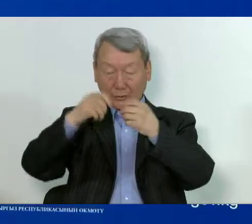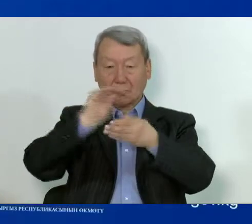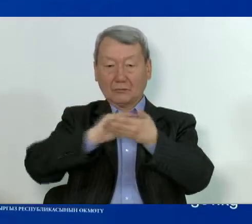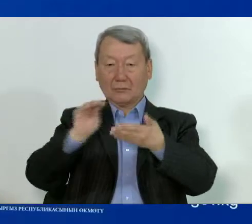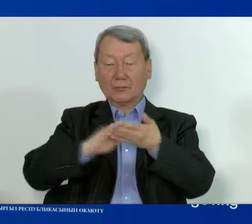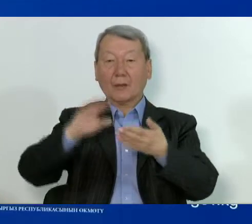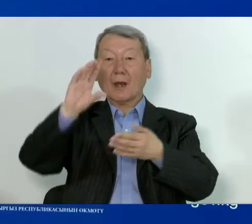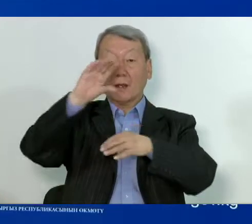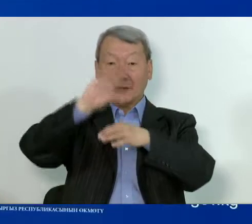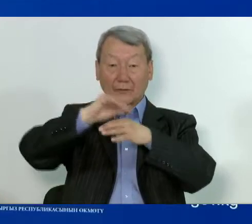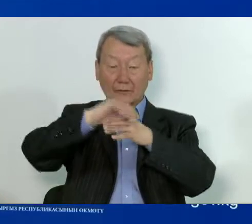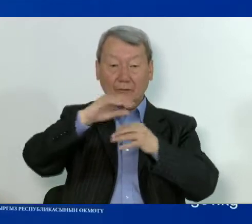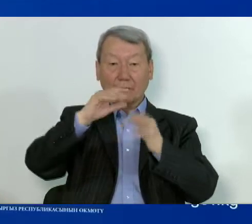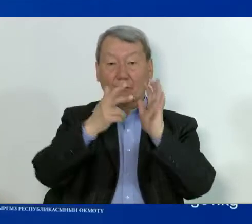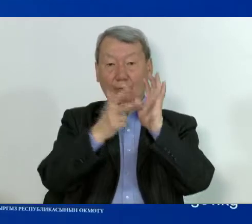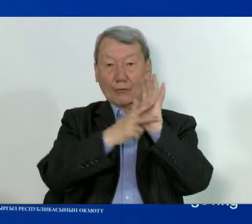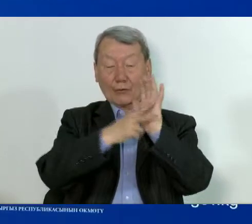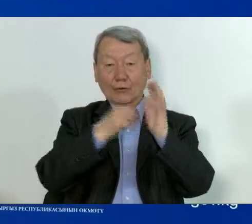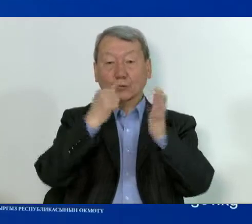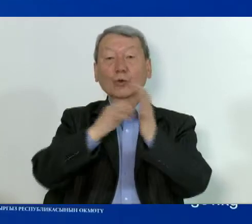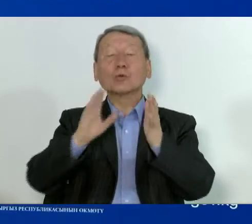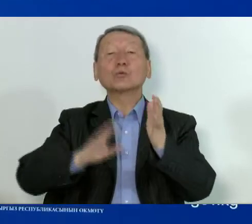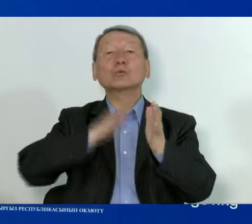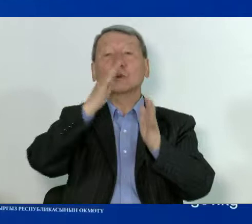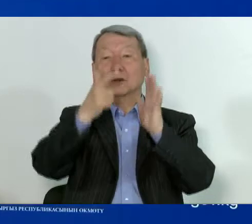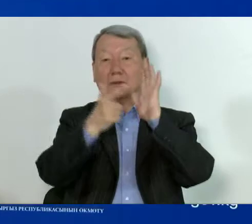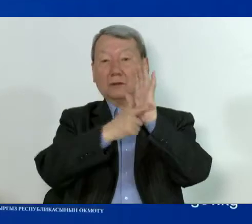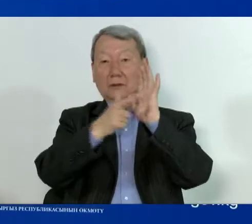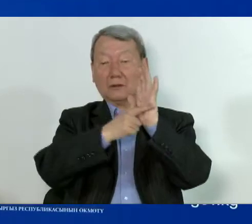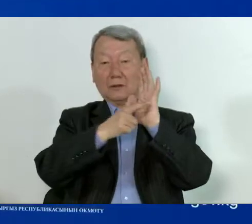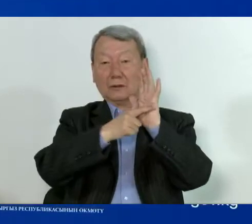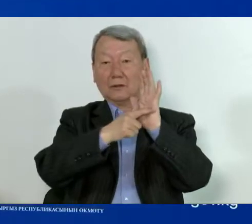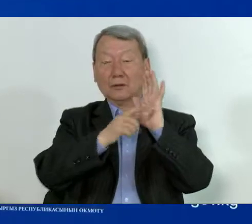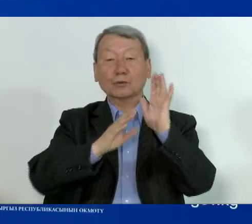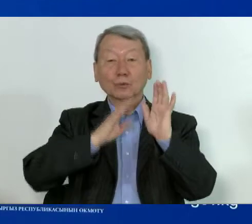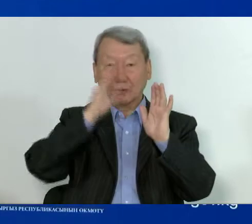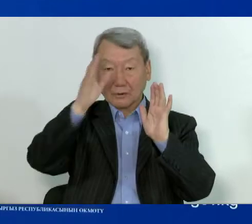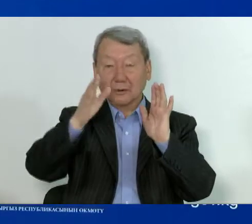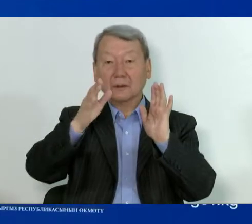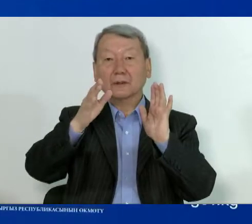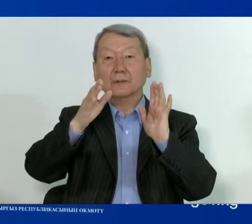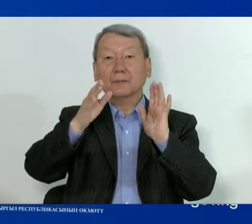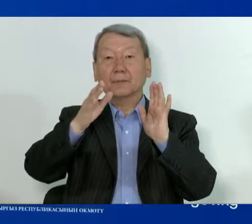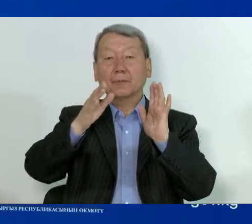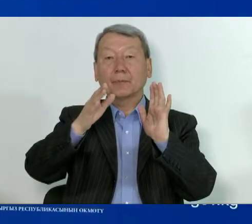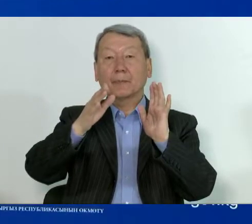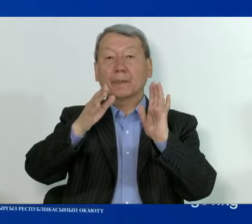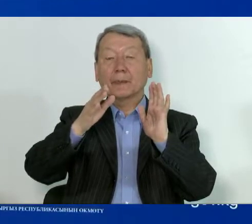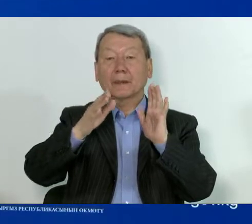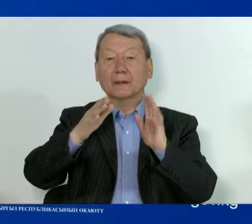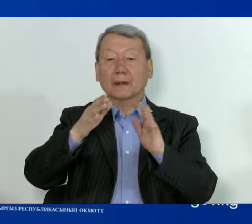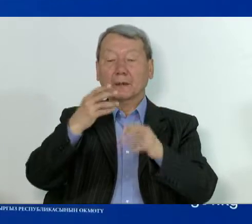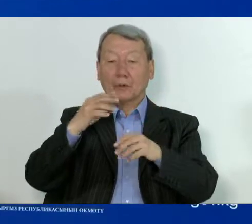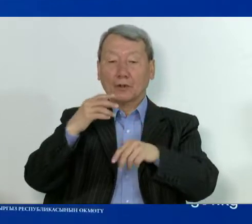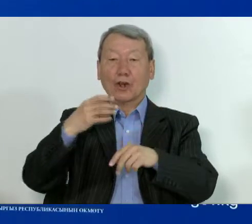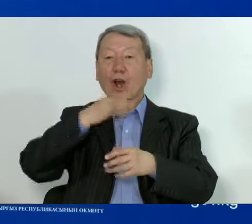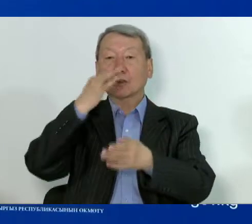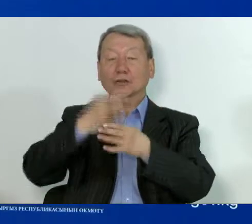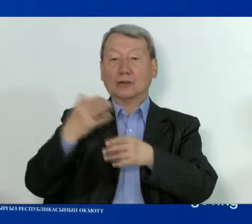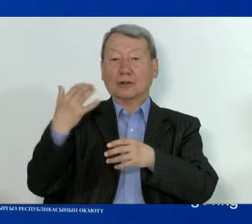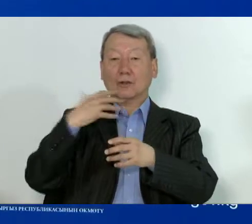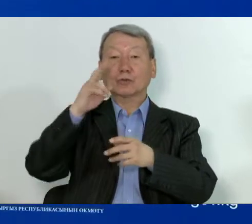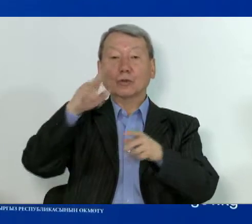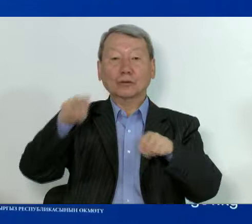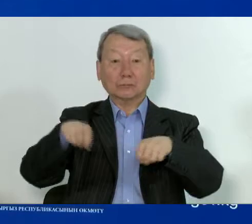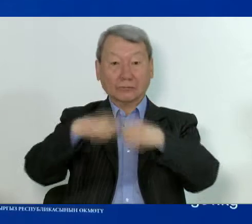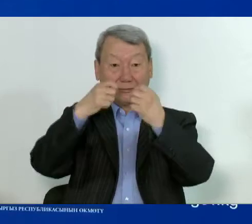Кечки саат 20:00 эртең мененки саат 07:00 чейин комендант саат